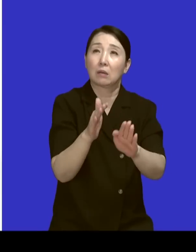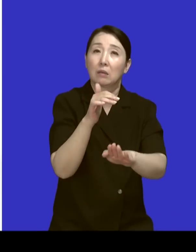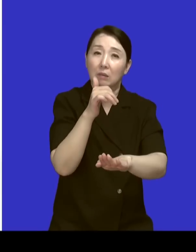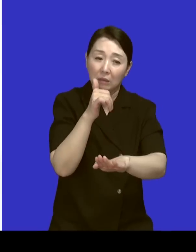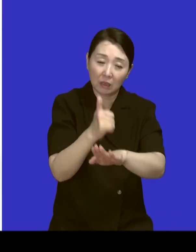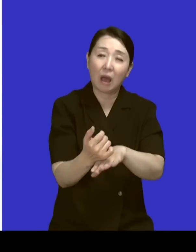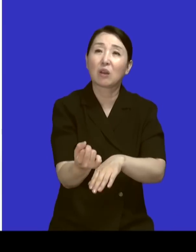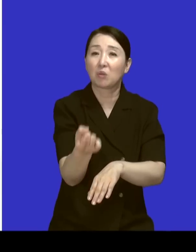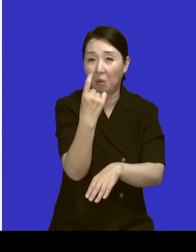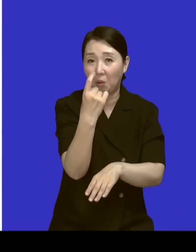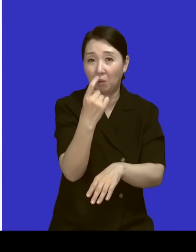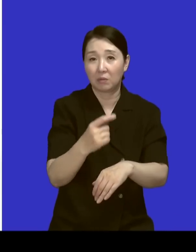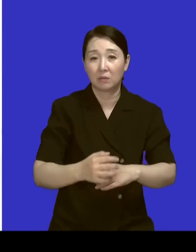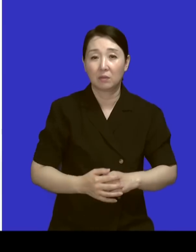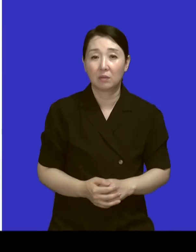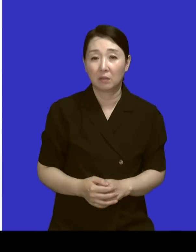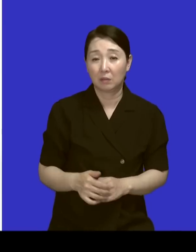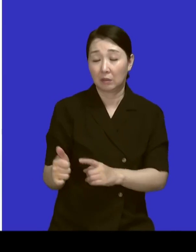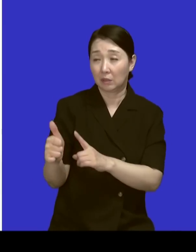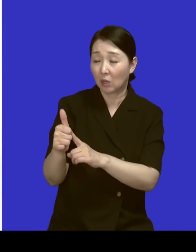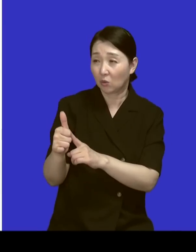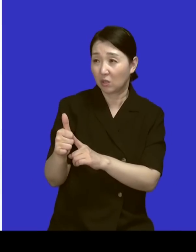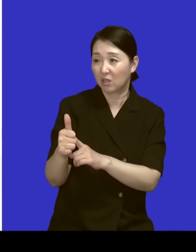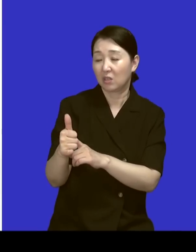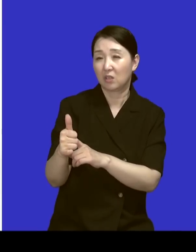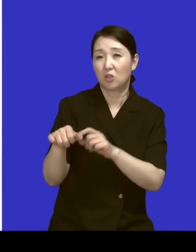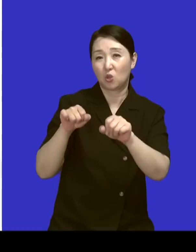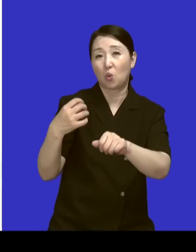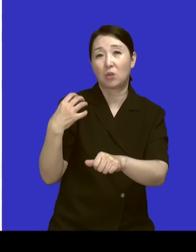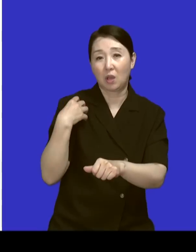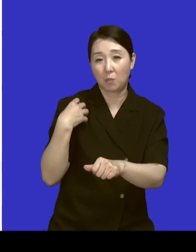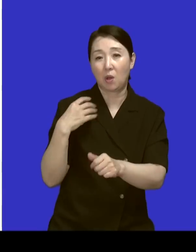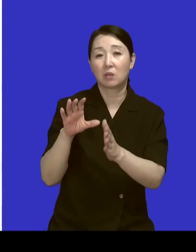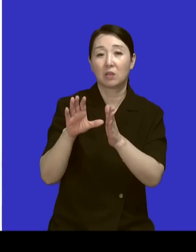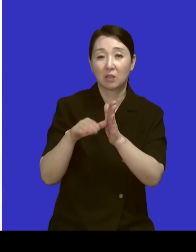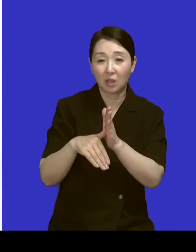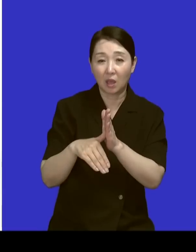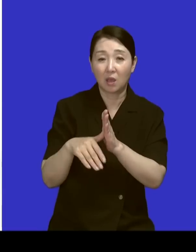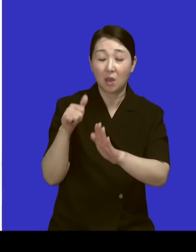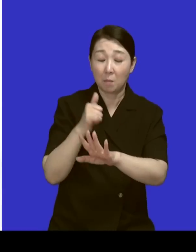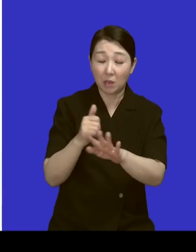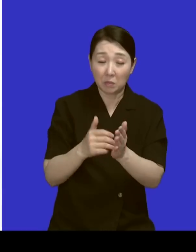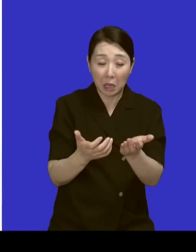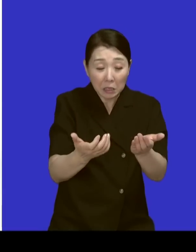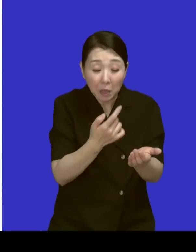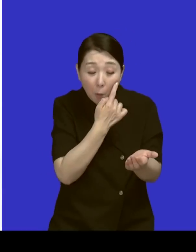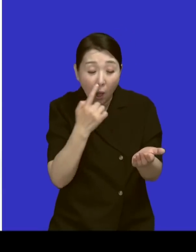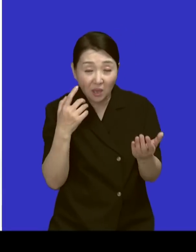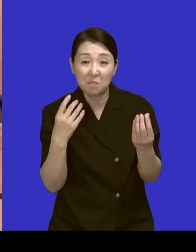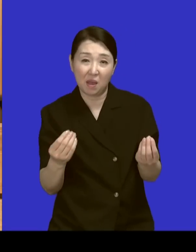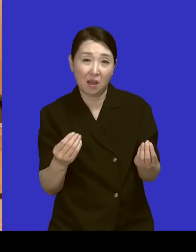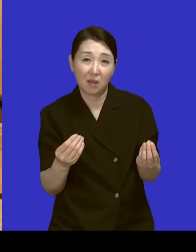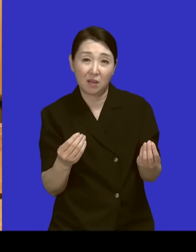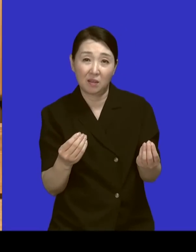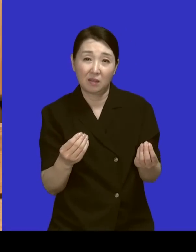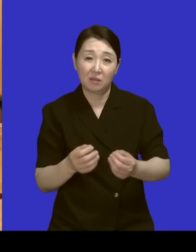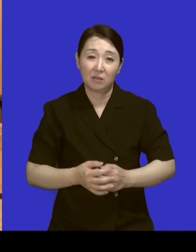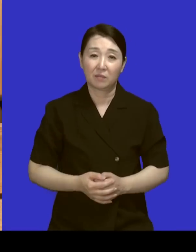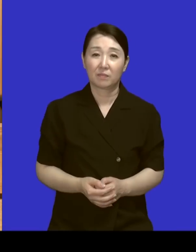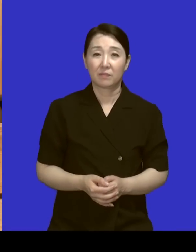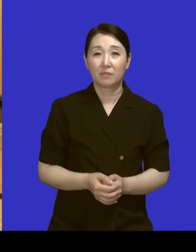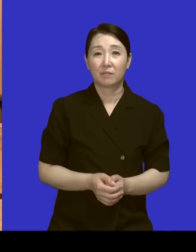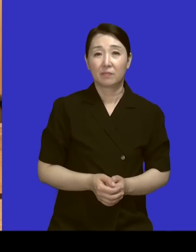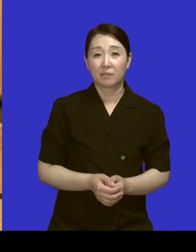거예요. 알고 보니까 그 짝꿍이 청소 당번이었는데 네. 꼰질렀어. 끝날 때마다 제 서랍을 이렇게 확인을 했던 거죠. 예. 그래서